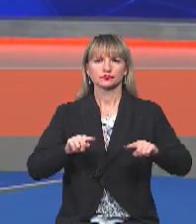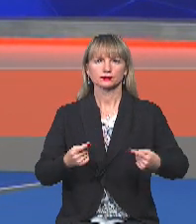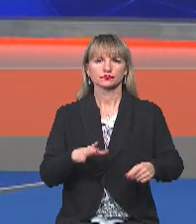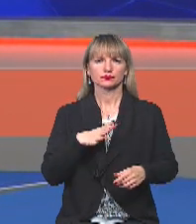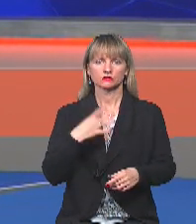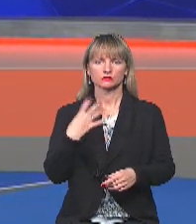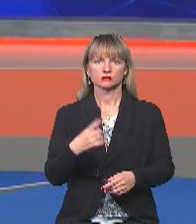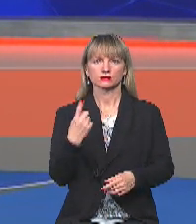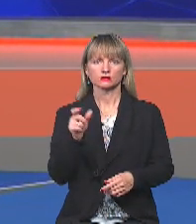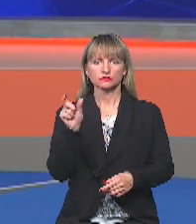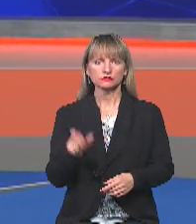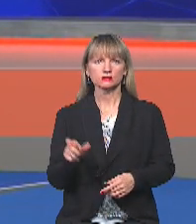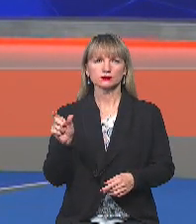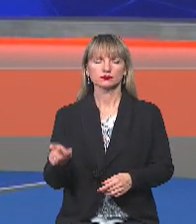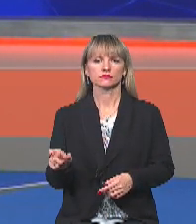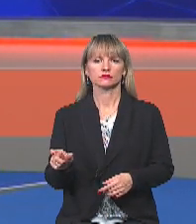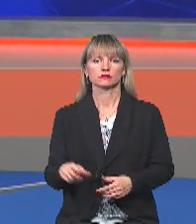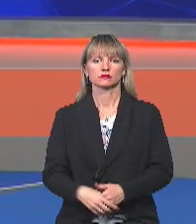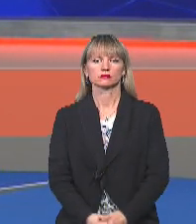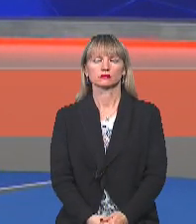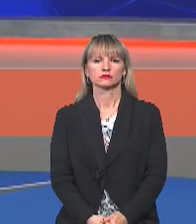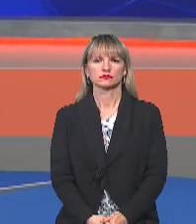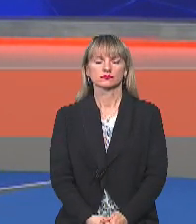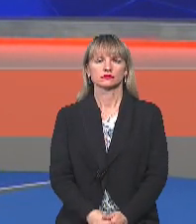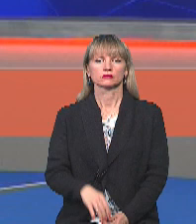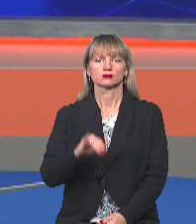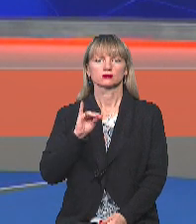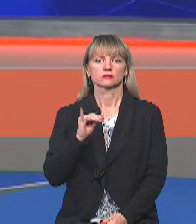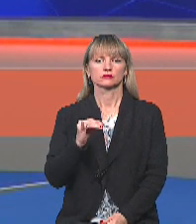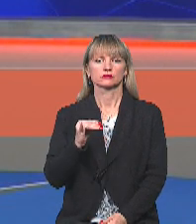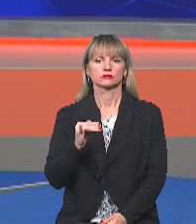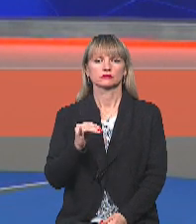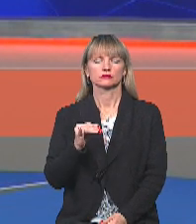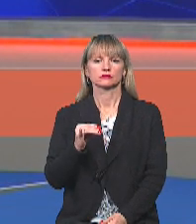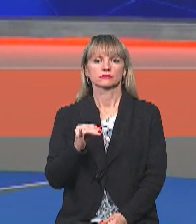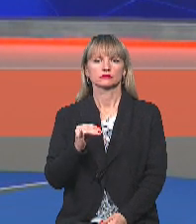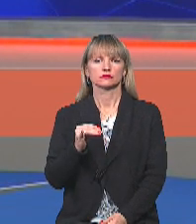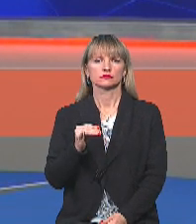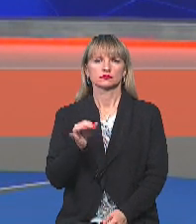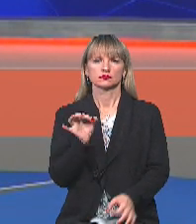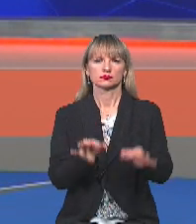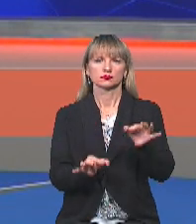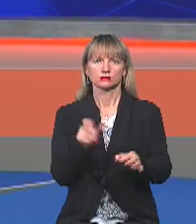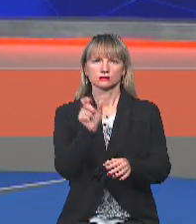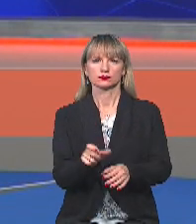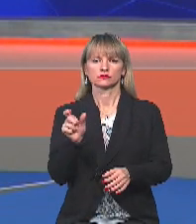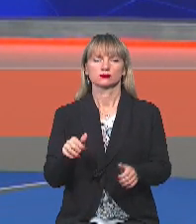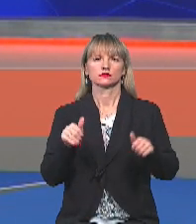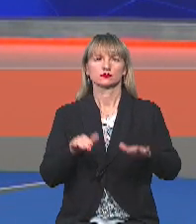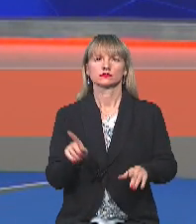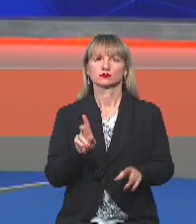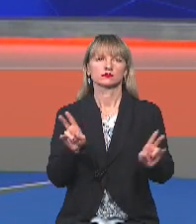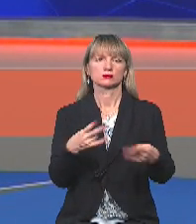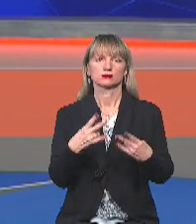було 41 особа. І судді прийшли до висновку, що не